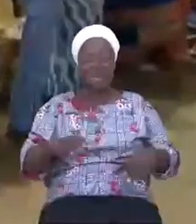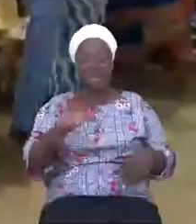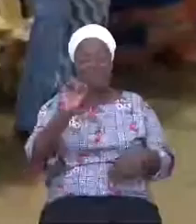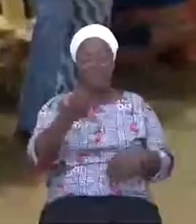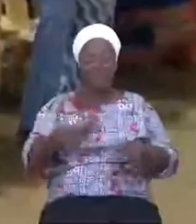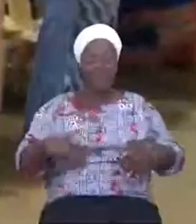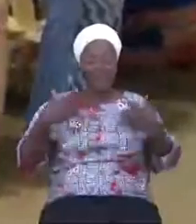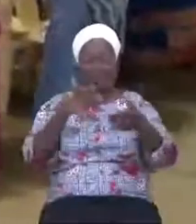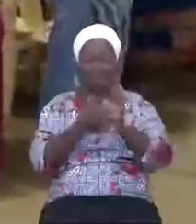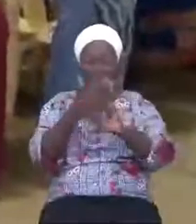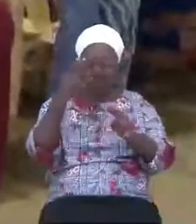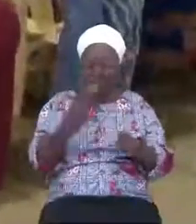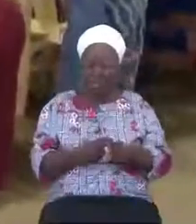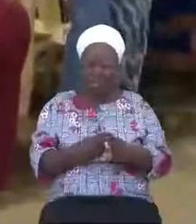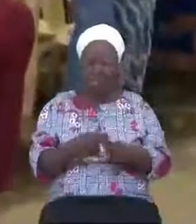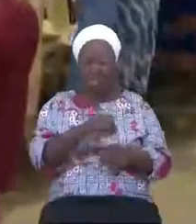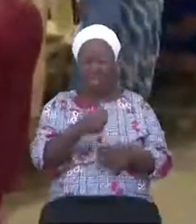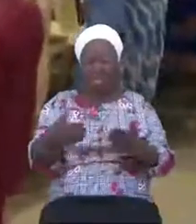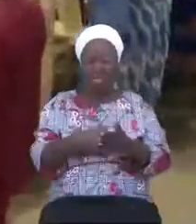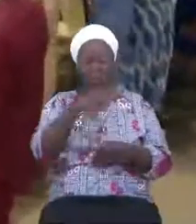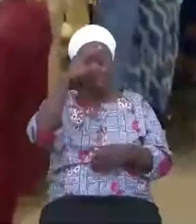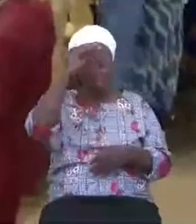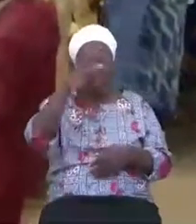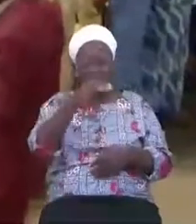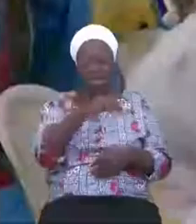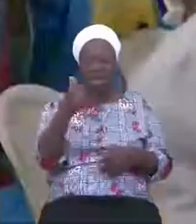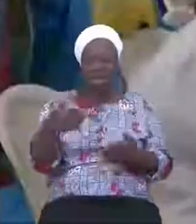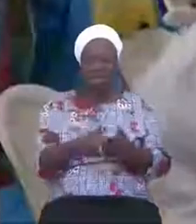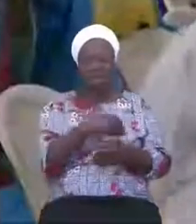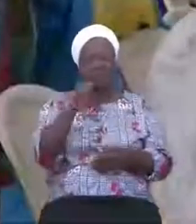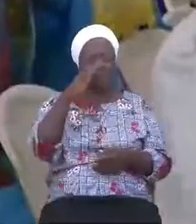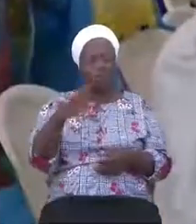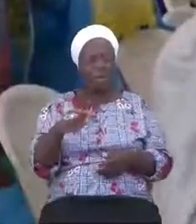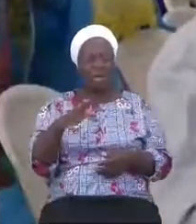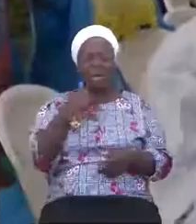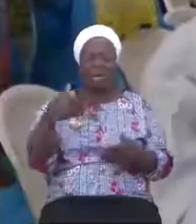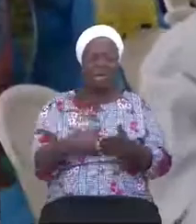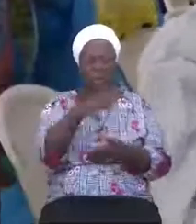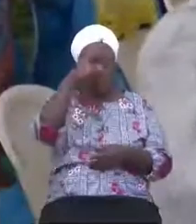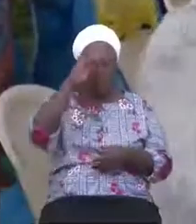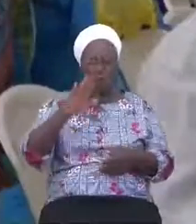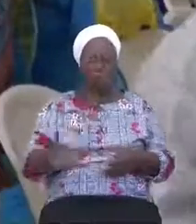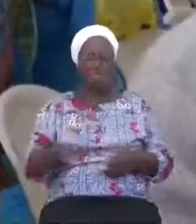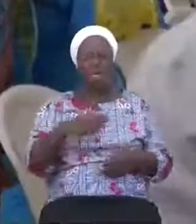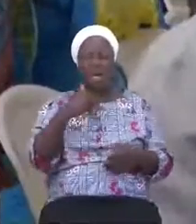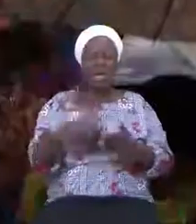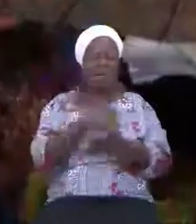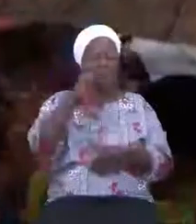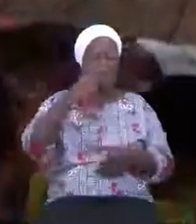Jésus. Un nouvel homme, une nouvelle femme, un nouveau garçon, une nouvelle